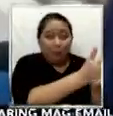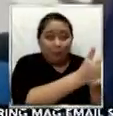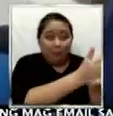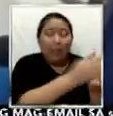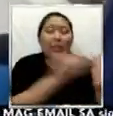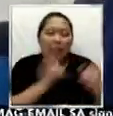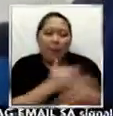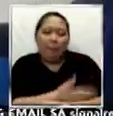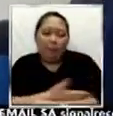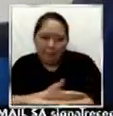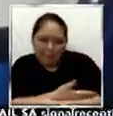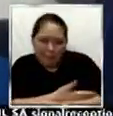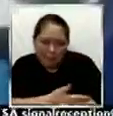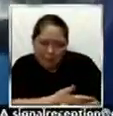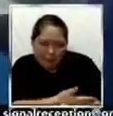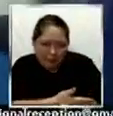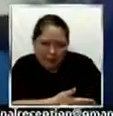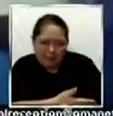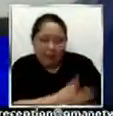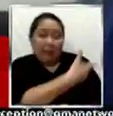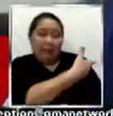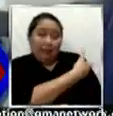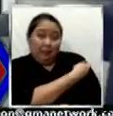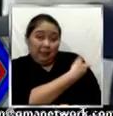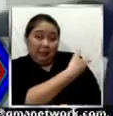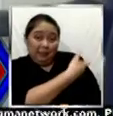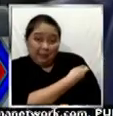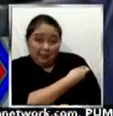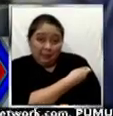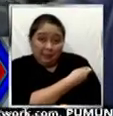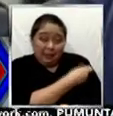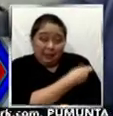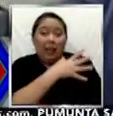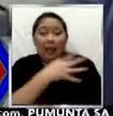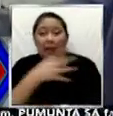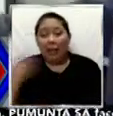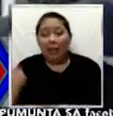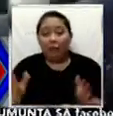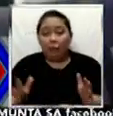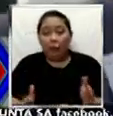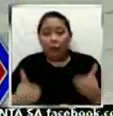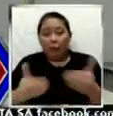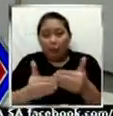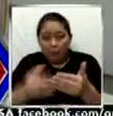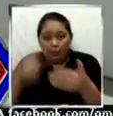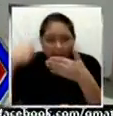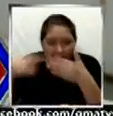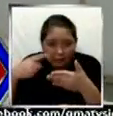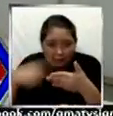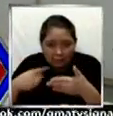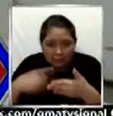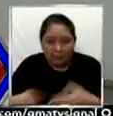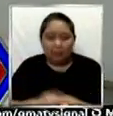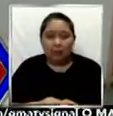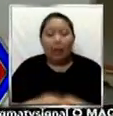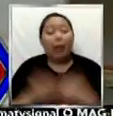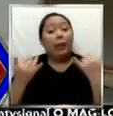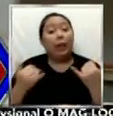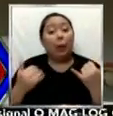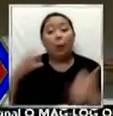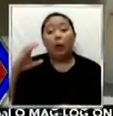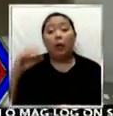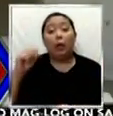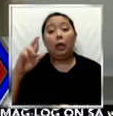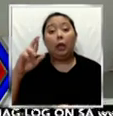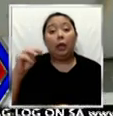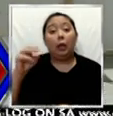sa COVID-19 sa Carmona na gumaling na. Sa Binyan, nagpatayo na ang Binyan LGU ng mga fully air-conditioned quarantine facilities para